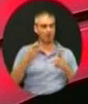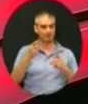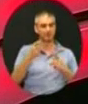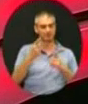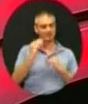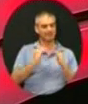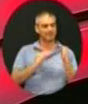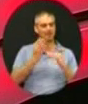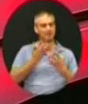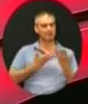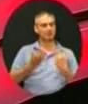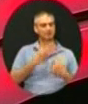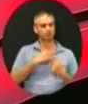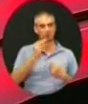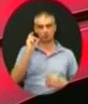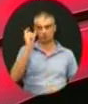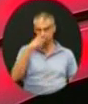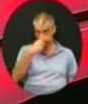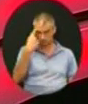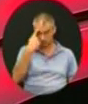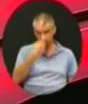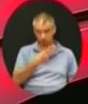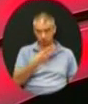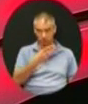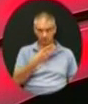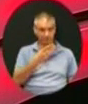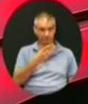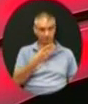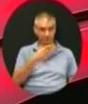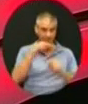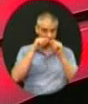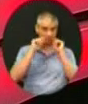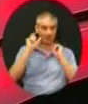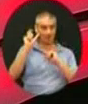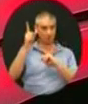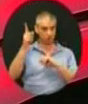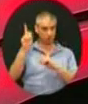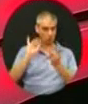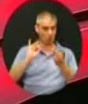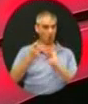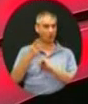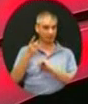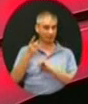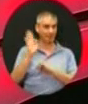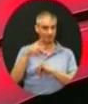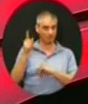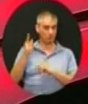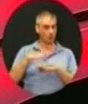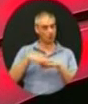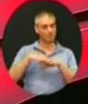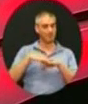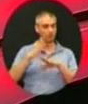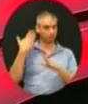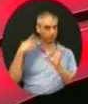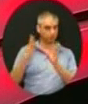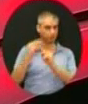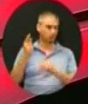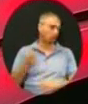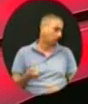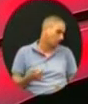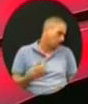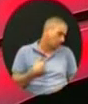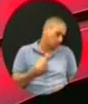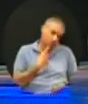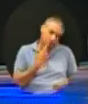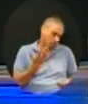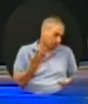היחסים שלנו עם טורקיה גם אתה חושב שארדואן הוא אויב למרות הפיוס שהיה איתו אני אמרתי את